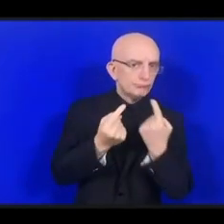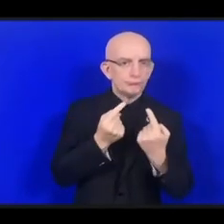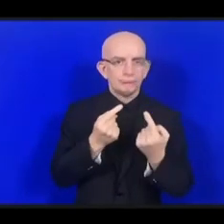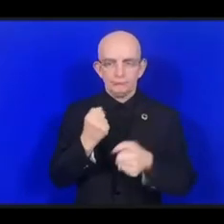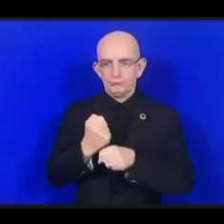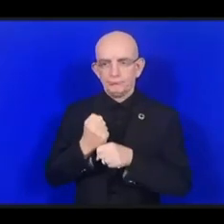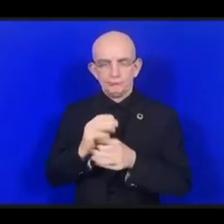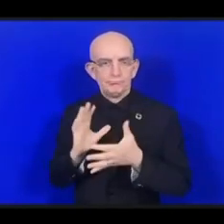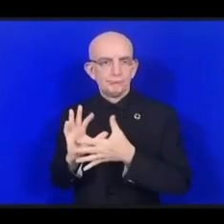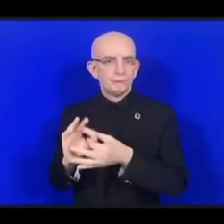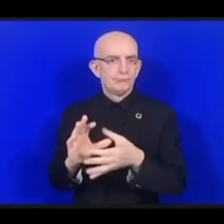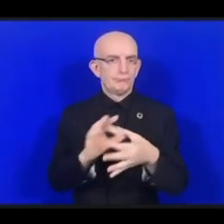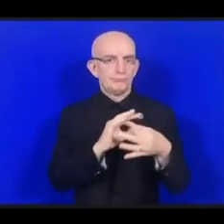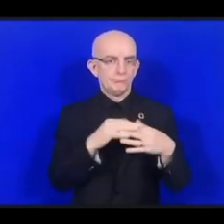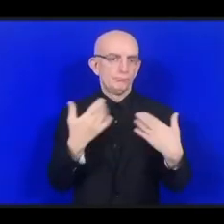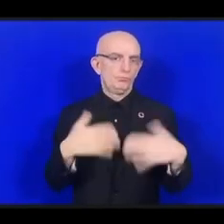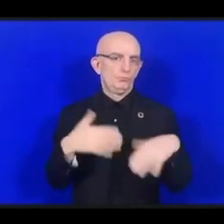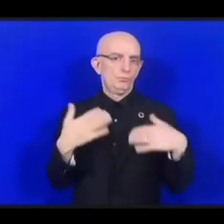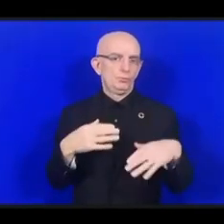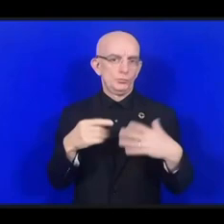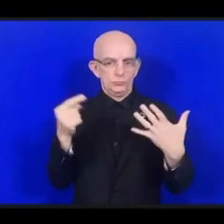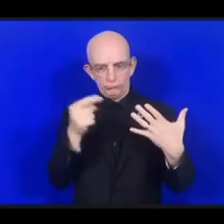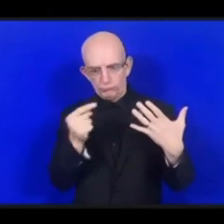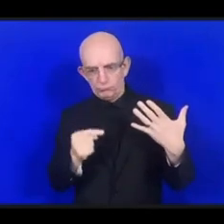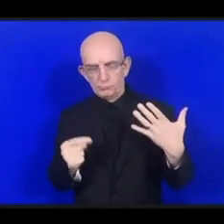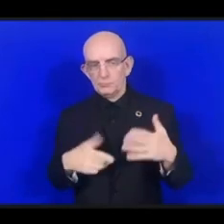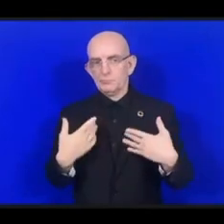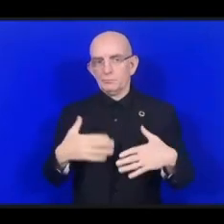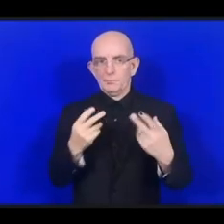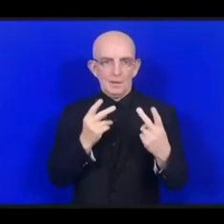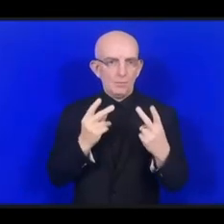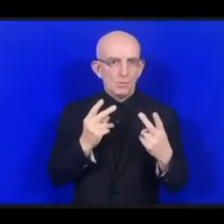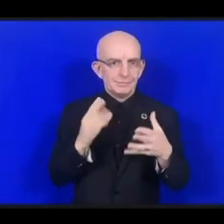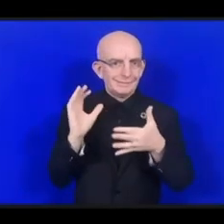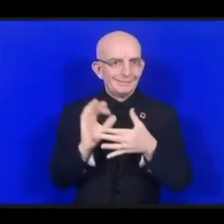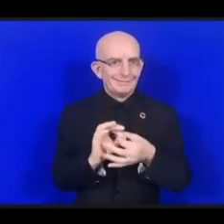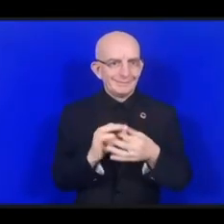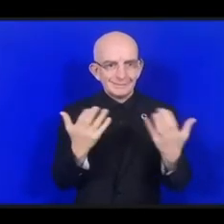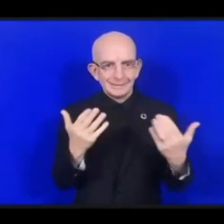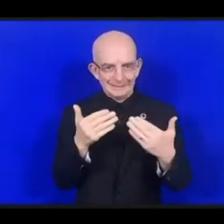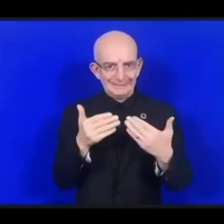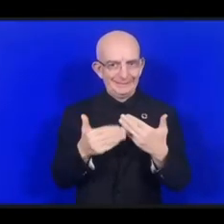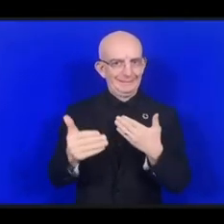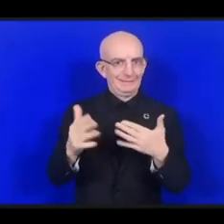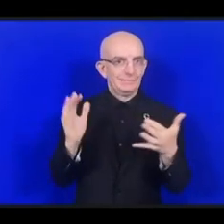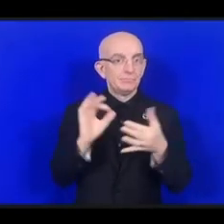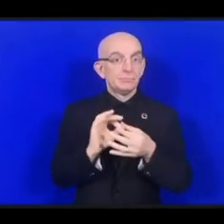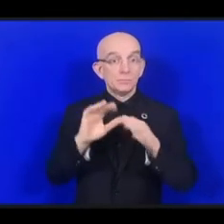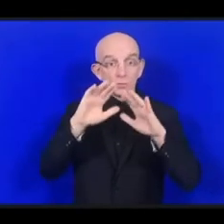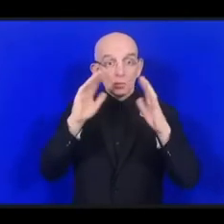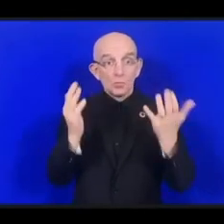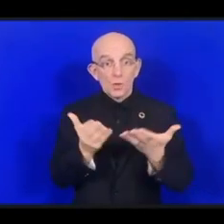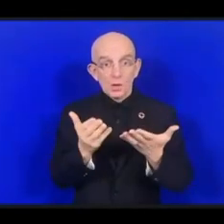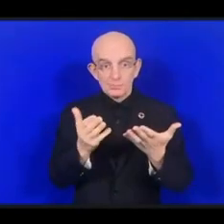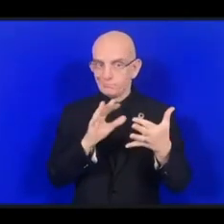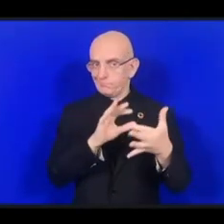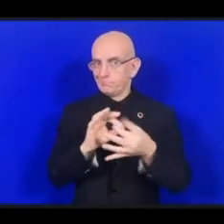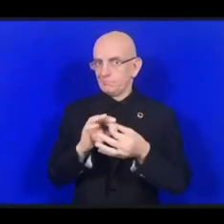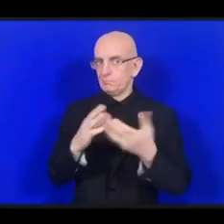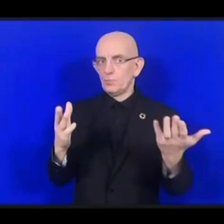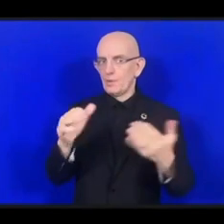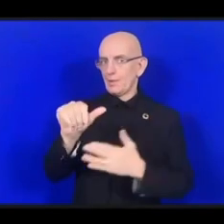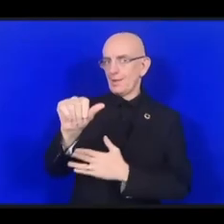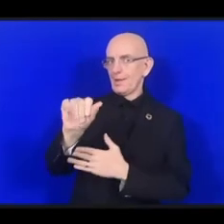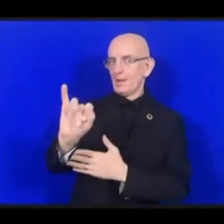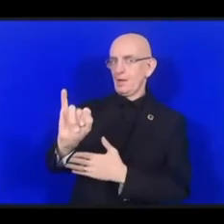前面临的急迫的挑战，特别是人工智能带来的挑战。我们的讨论非常的丰